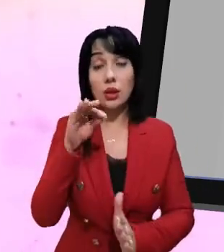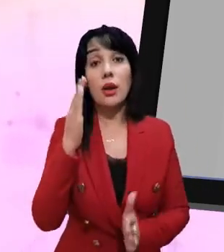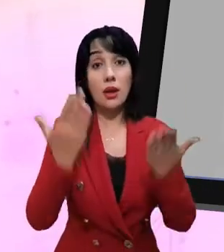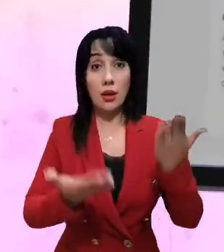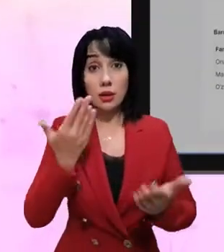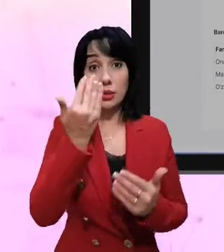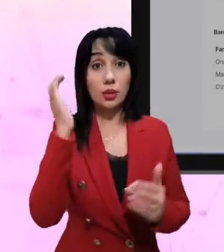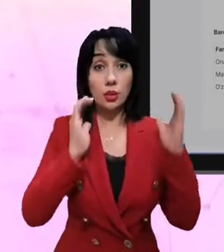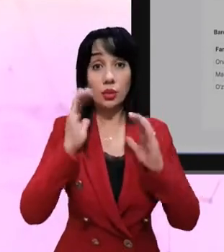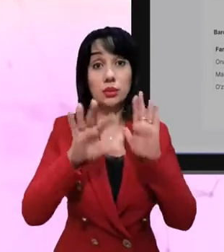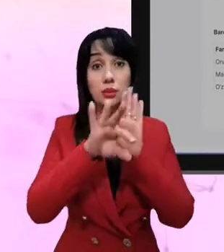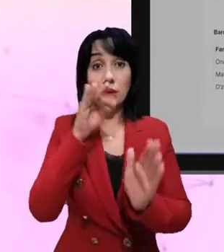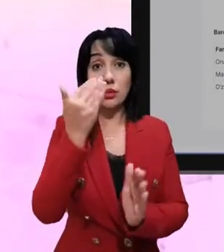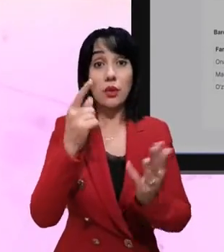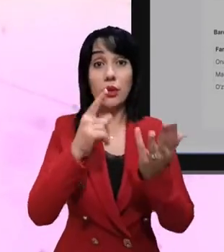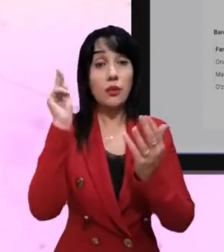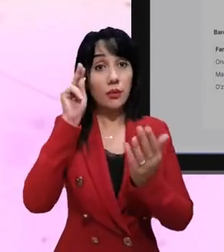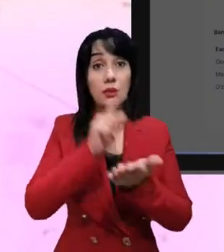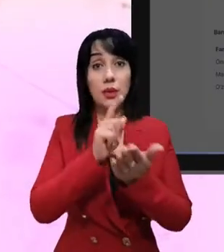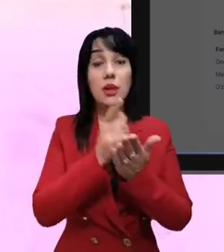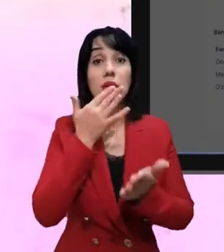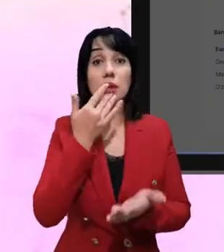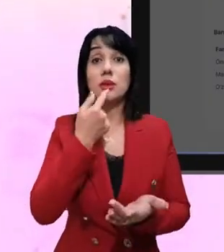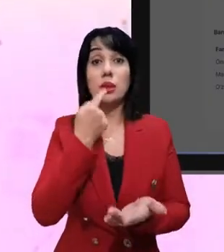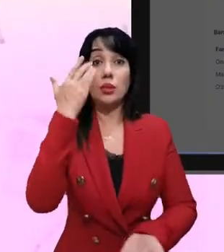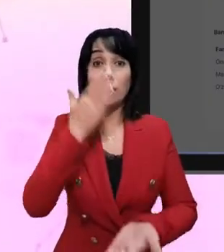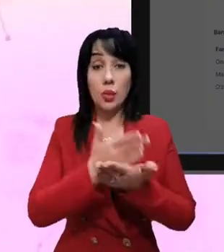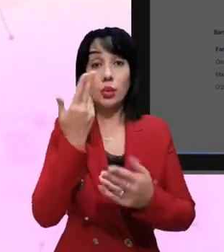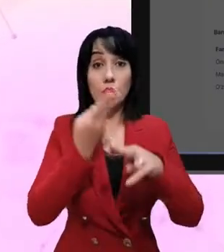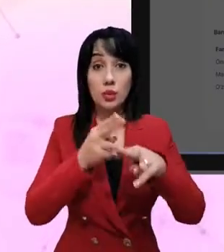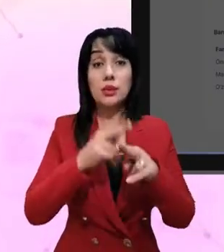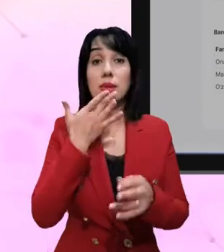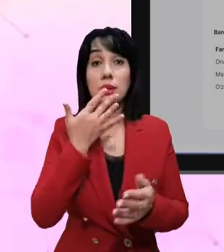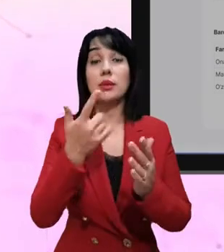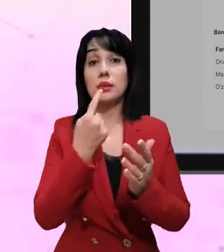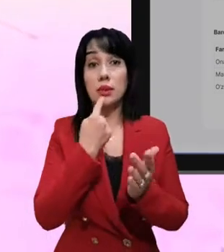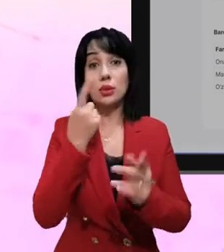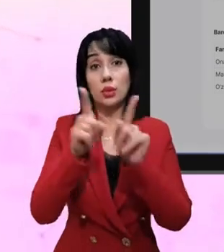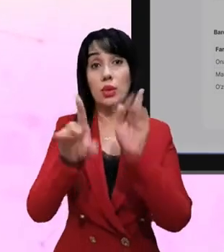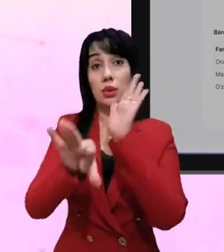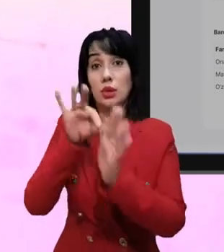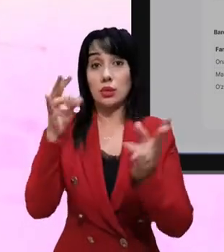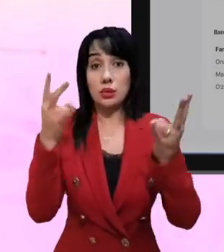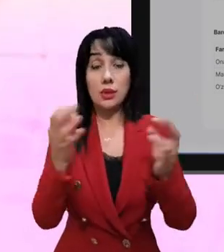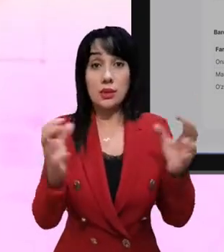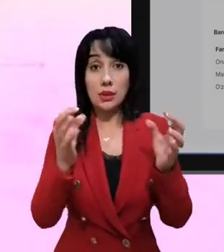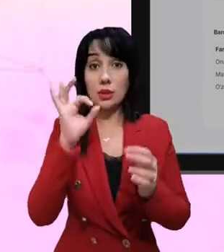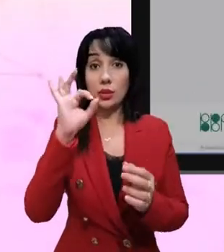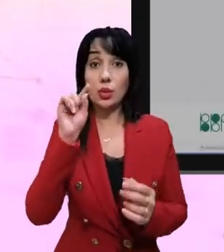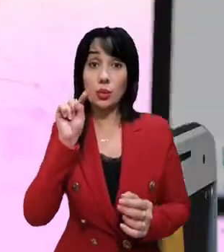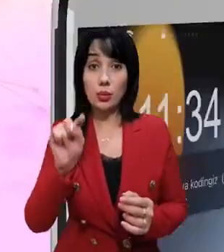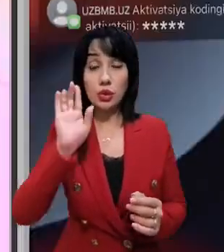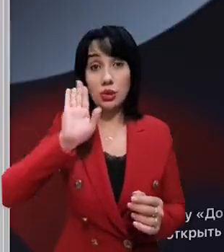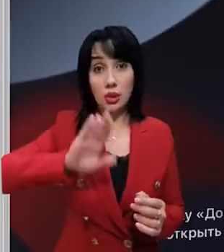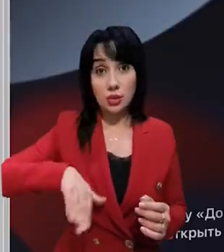ham tanlaydi. Agar abituriyent tanlagan fanlar majmuasida chet tili mavjud bo'lsa, tegishli chet tilini ham tanlashi lozim.